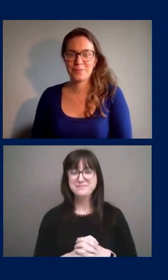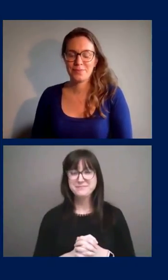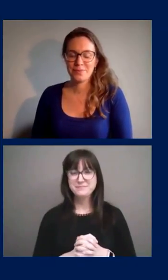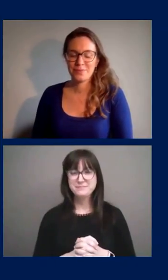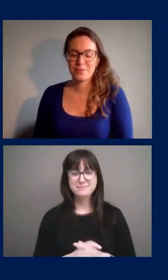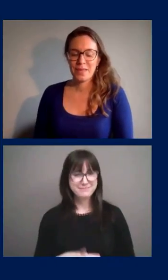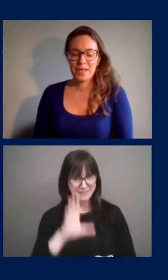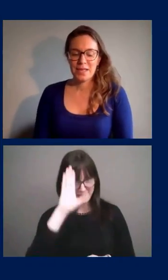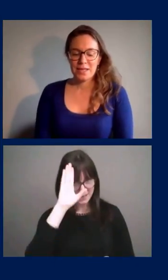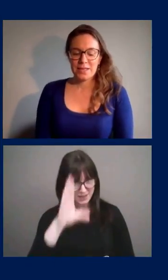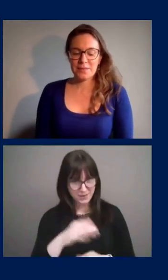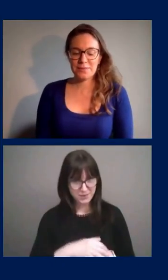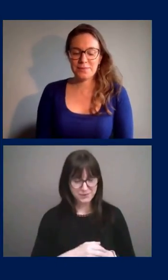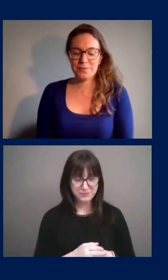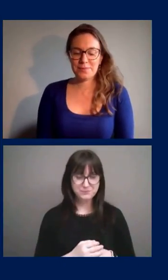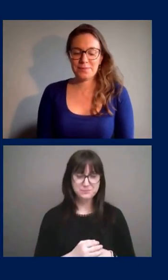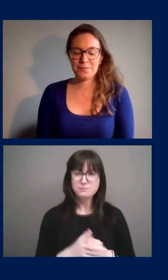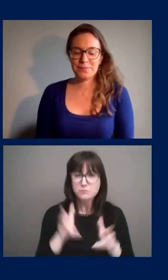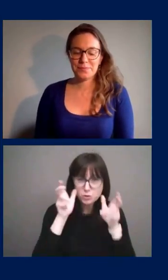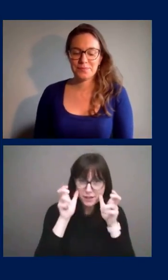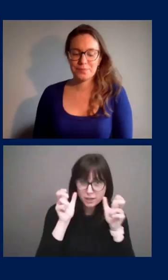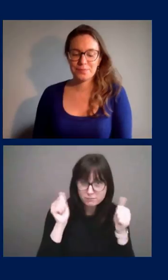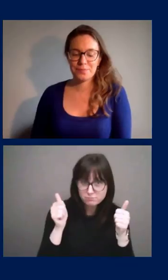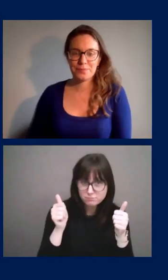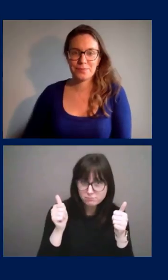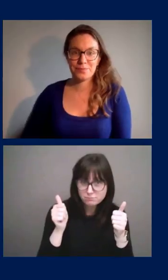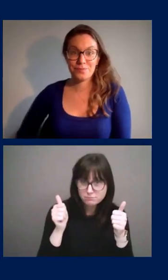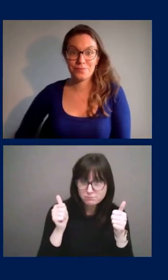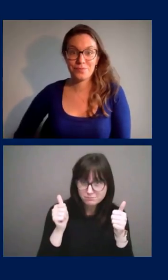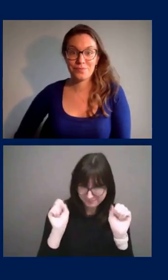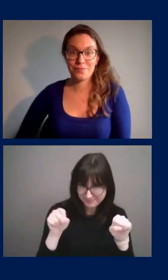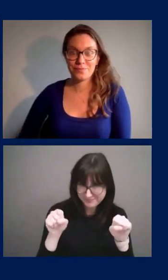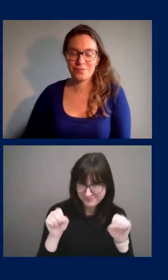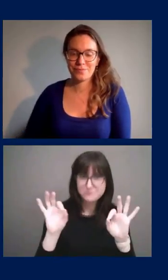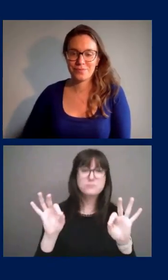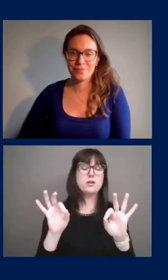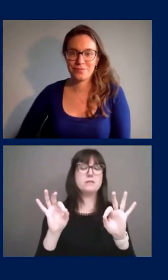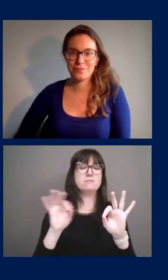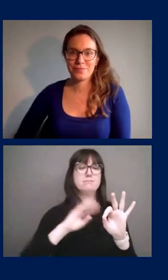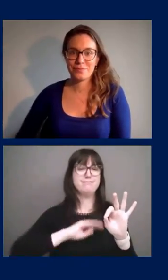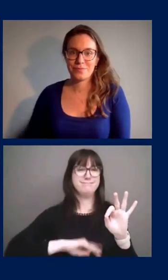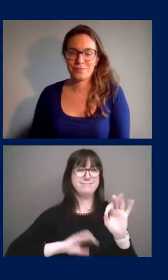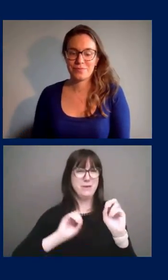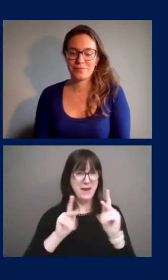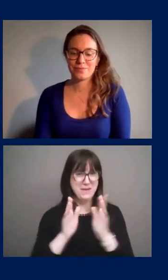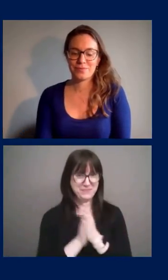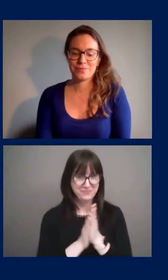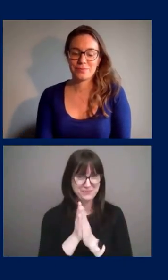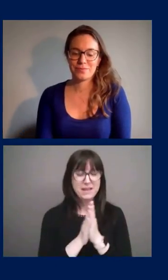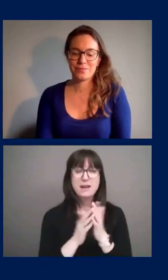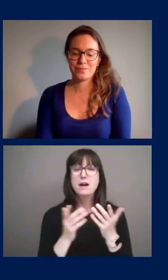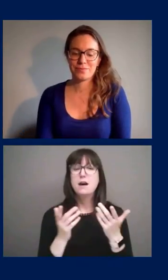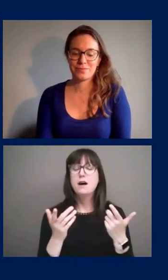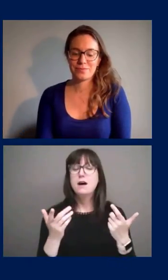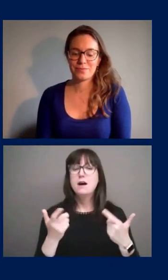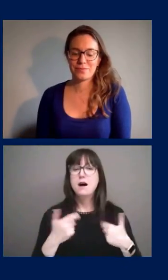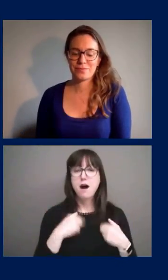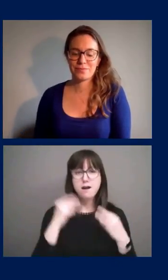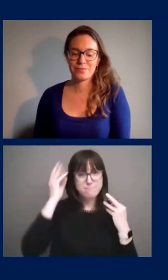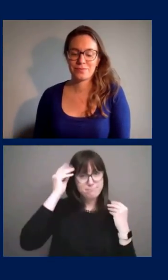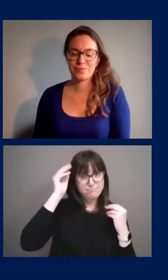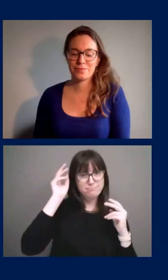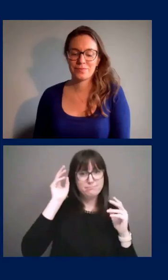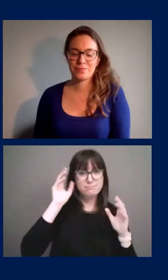hi um can you hear me yes oh good okay fantastic so i'm thinking about the people